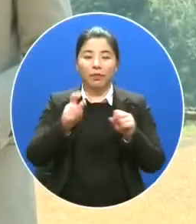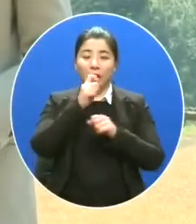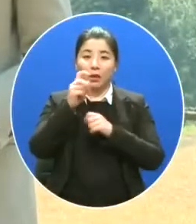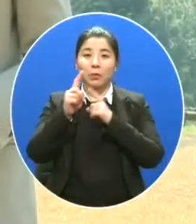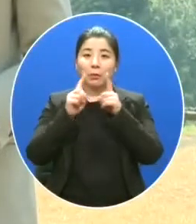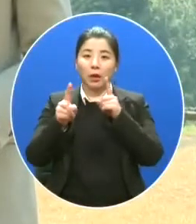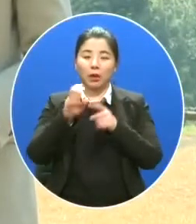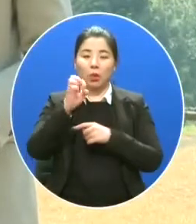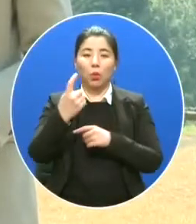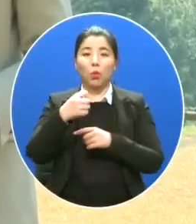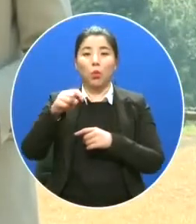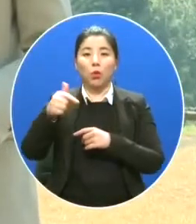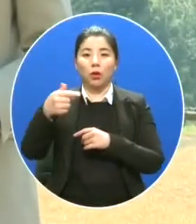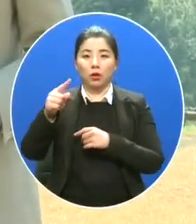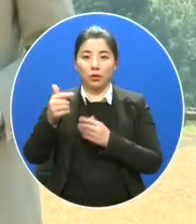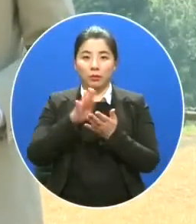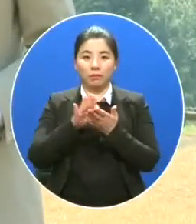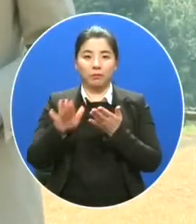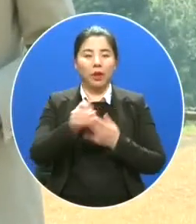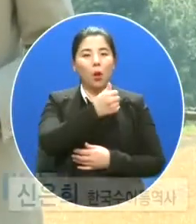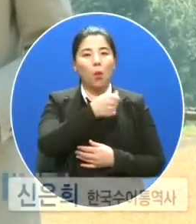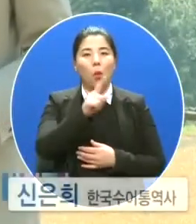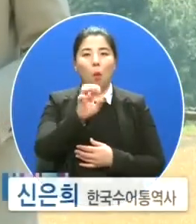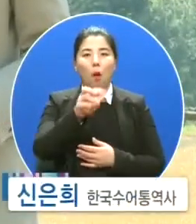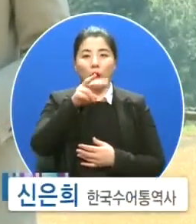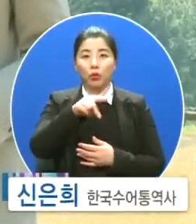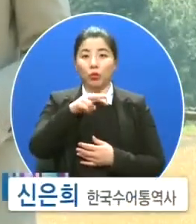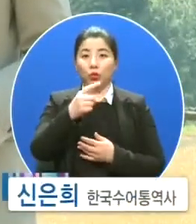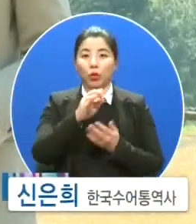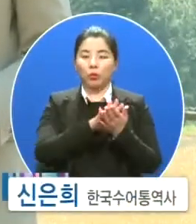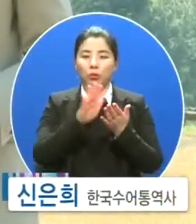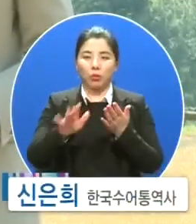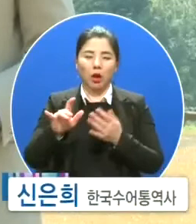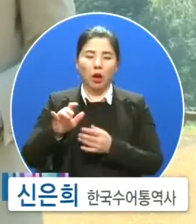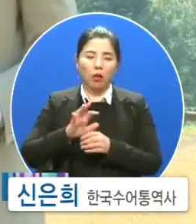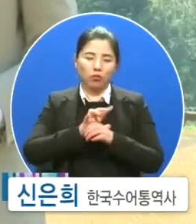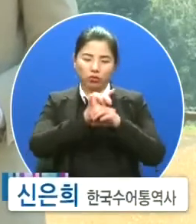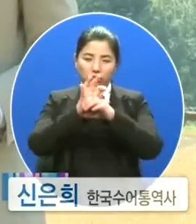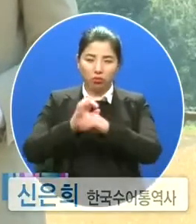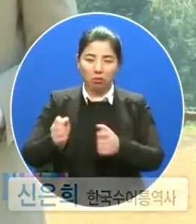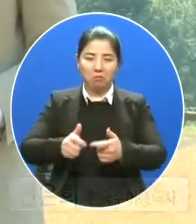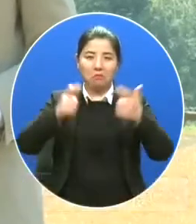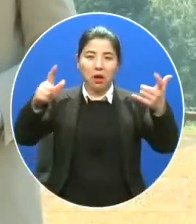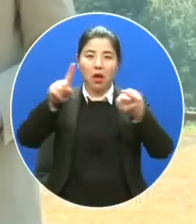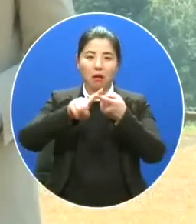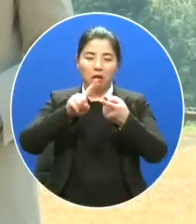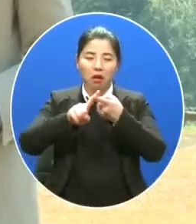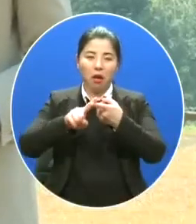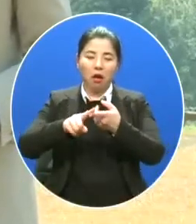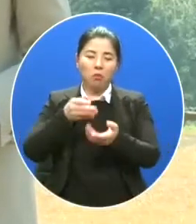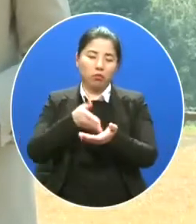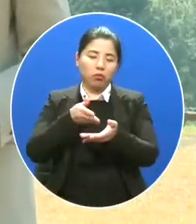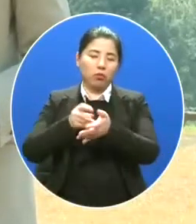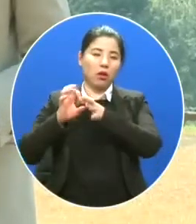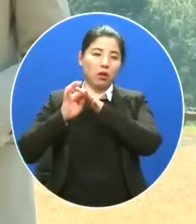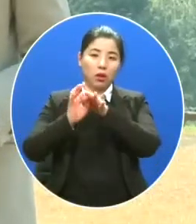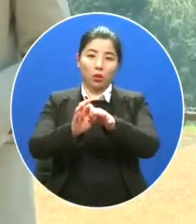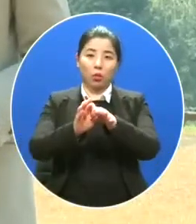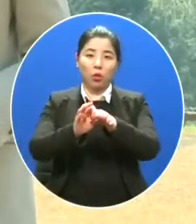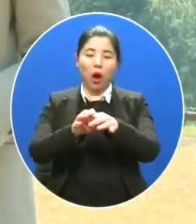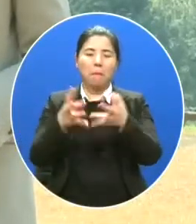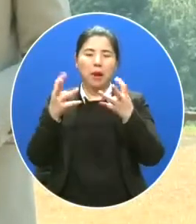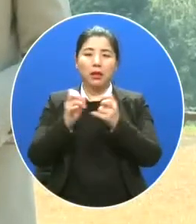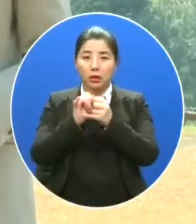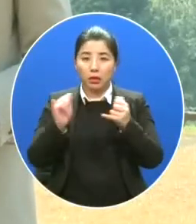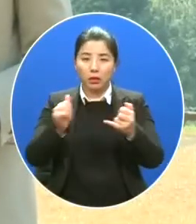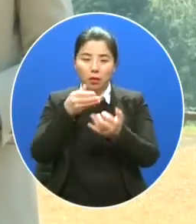안녕하세요. TV를 말하다의 오원근입니다. 황수동입니다. 코로나19 확산에 대한 보도가 연일 이어지고 있습니다.